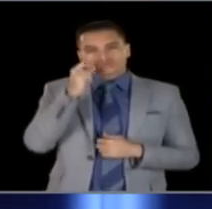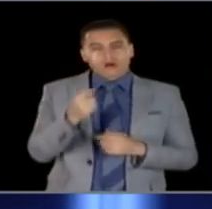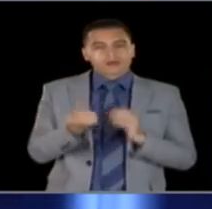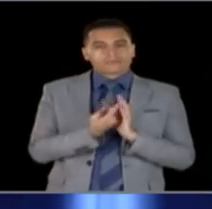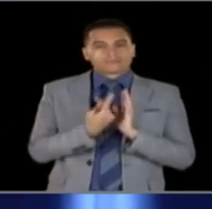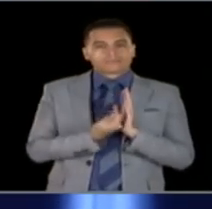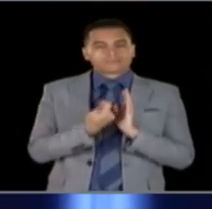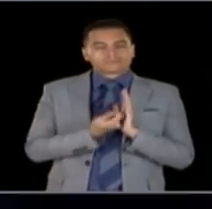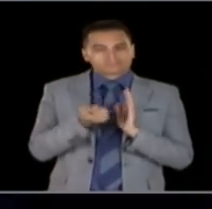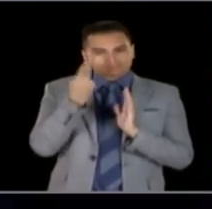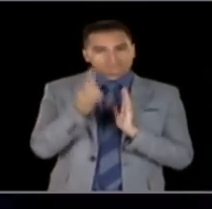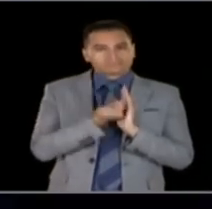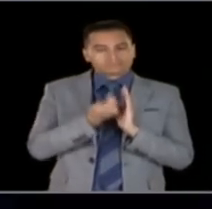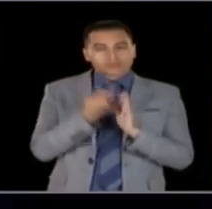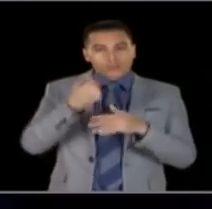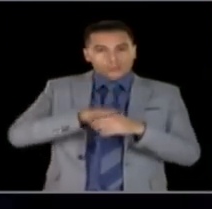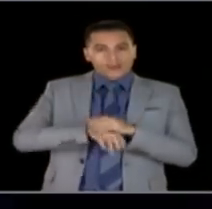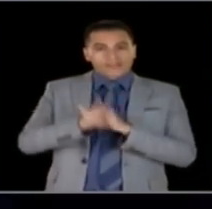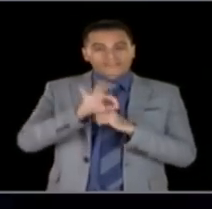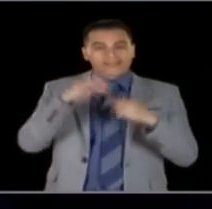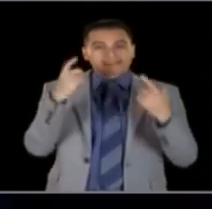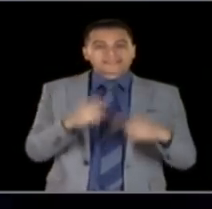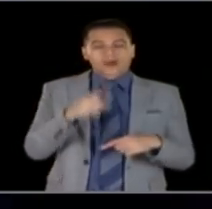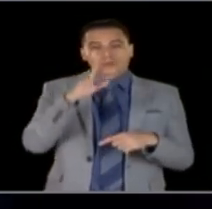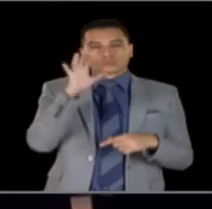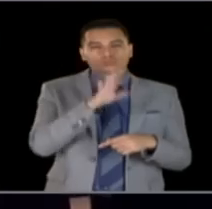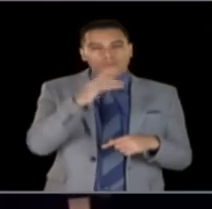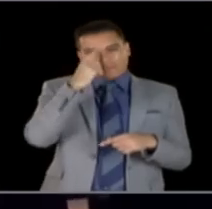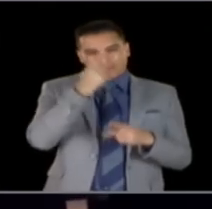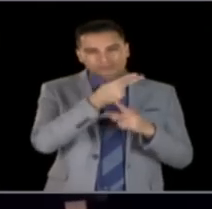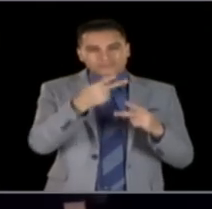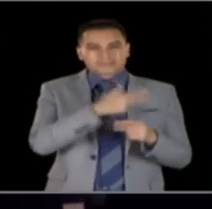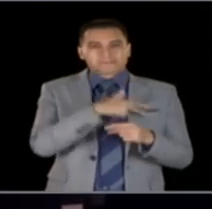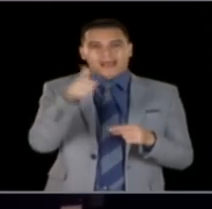الأديب ده اتولد في إندونيسيا.